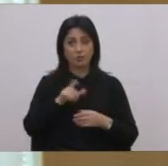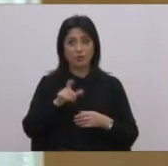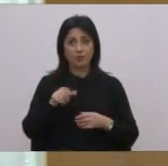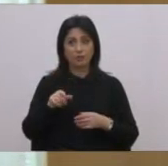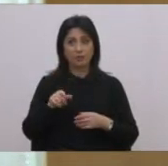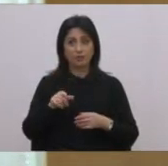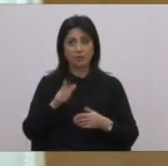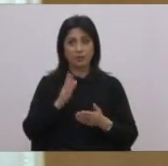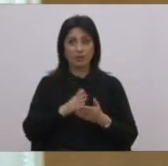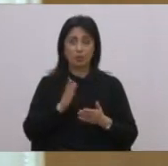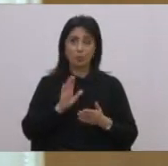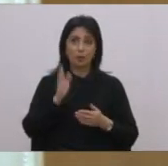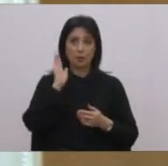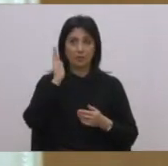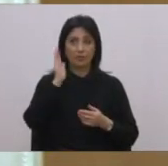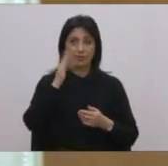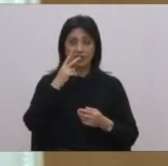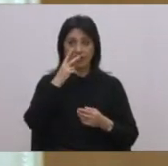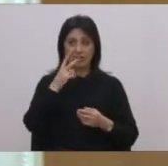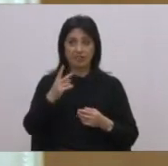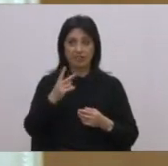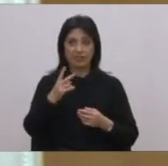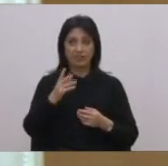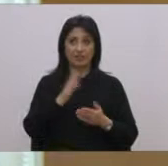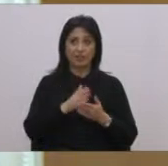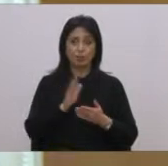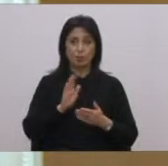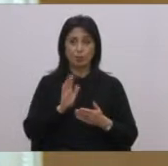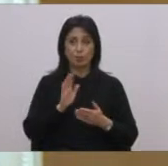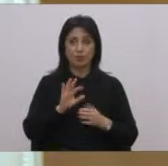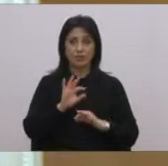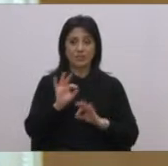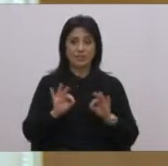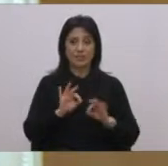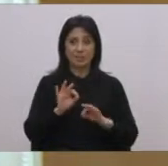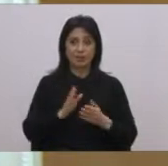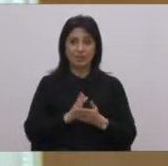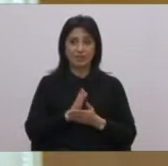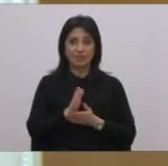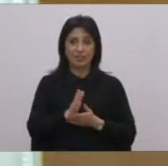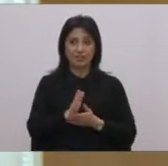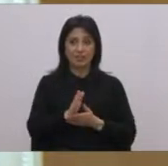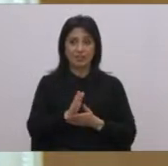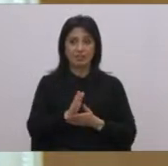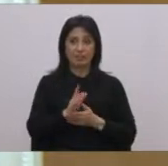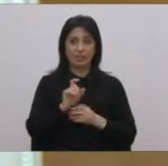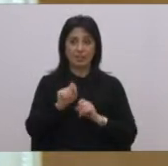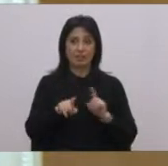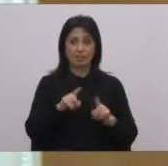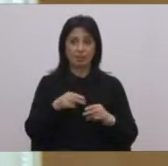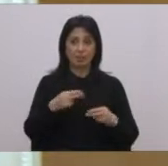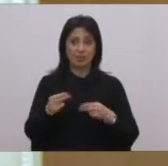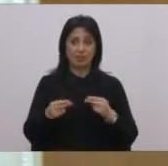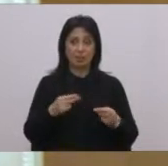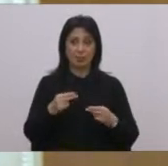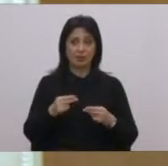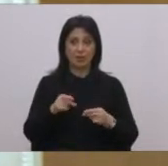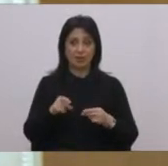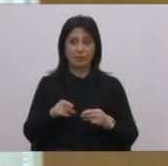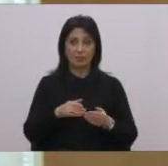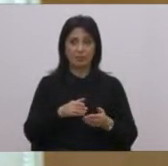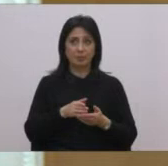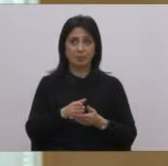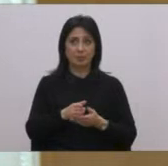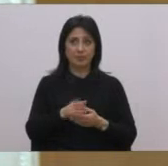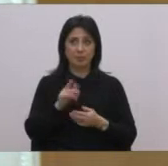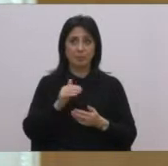ადამიანებს გვაქვთ არა პერსპექტიული ხედვები, გვაქვთ არა საპროექტო დანიშნულების დავალებები გაცემული, აი ამ